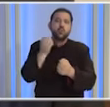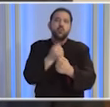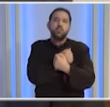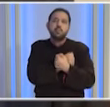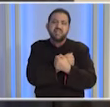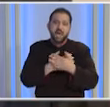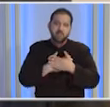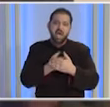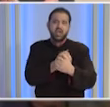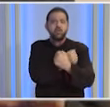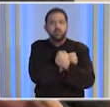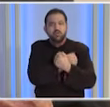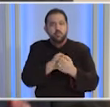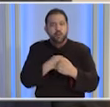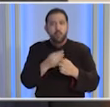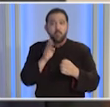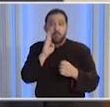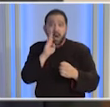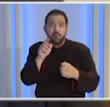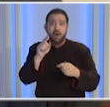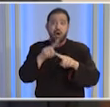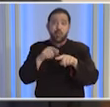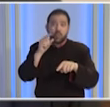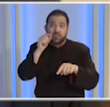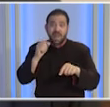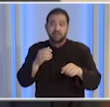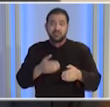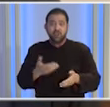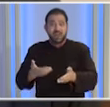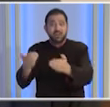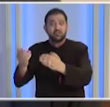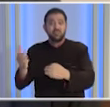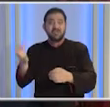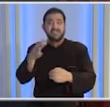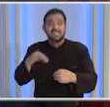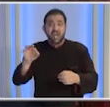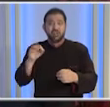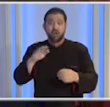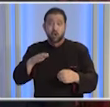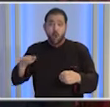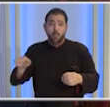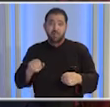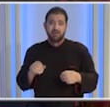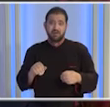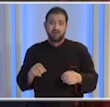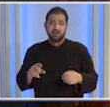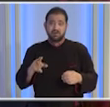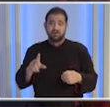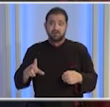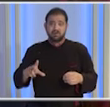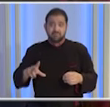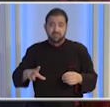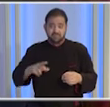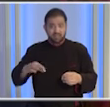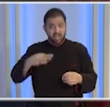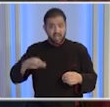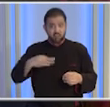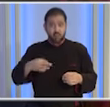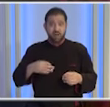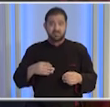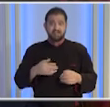felul ăsta și mama a născut 10 copii. Și e sănătoasă, a murit cu o